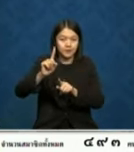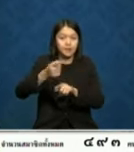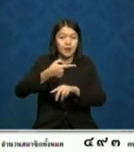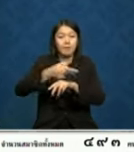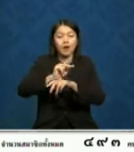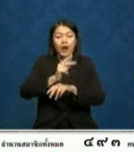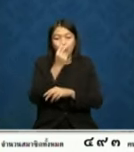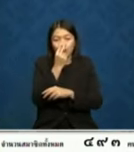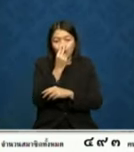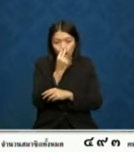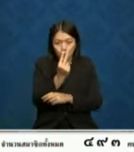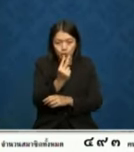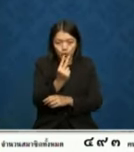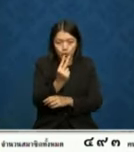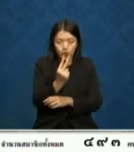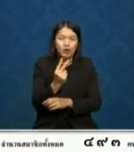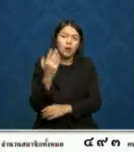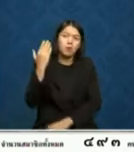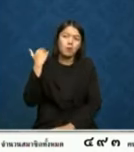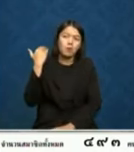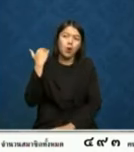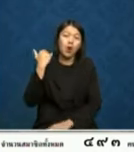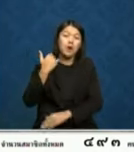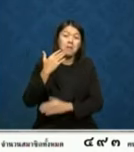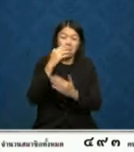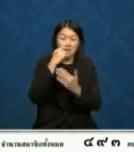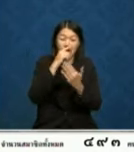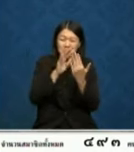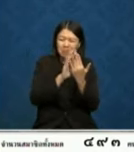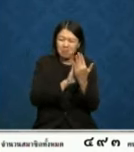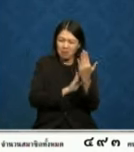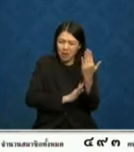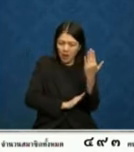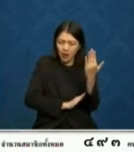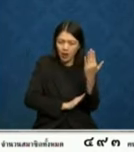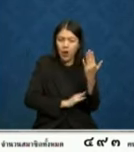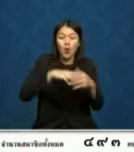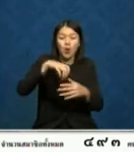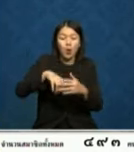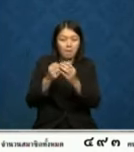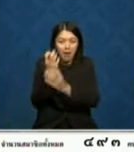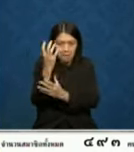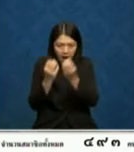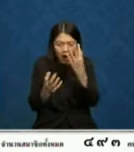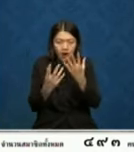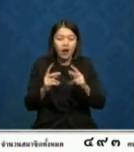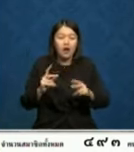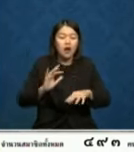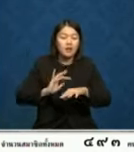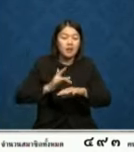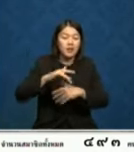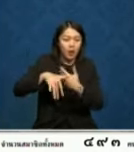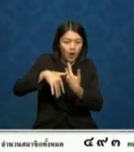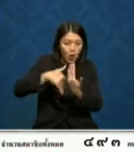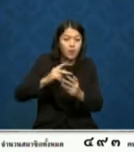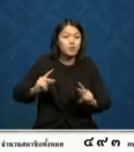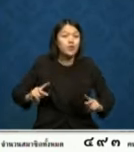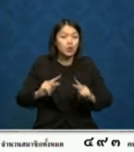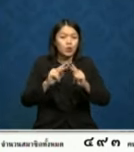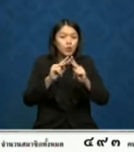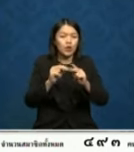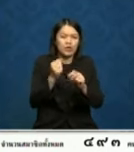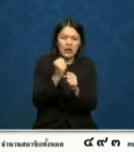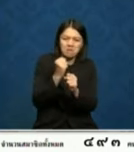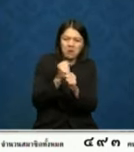ลองไปดูครับว่าตั้งแต่เรามีประเทศไทยมาเนี่ยตั้งแต่เรามีกรมป่าไม้ตั้งแต่เรามีกระทรวงทรัพยากรธรรมชาติสิแวดล้อมมี